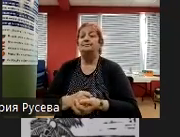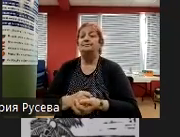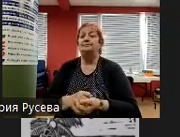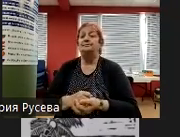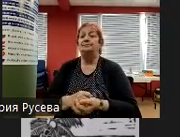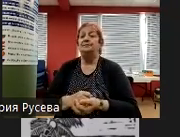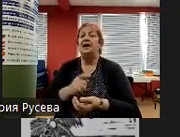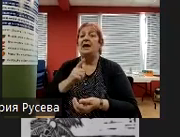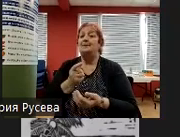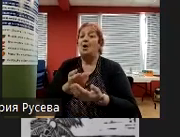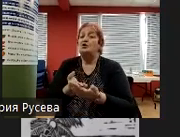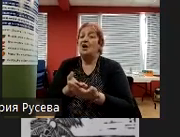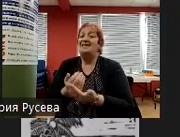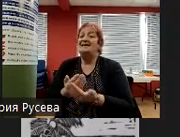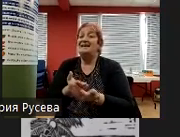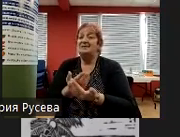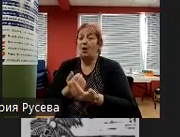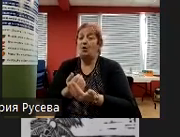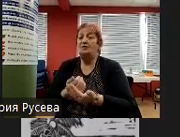може да се използват